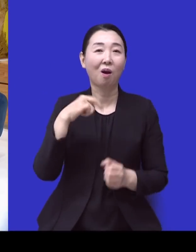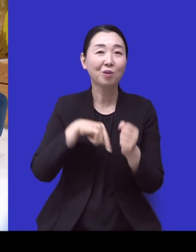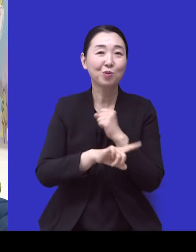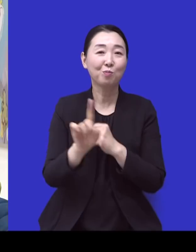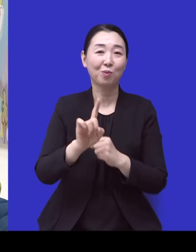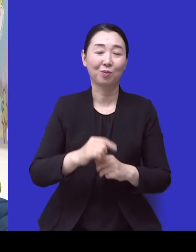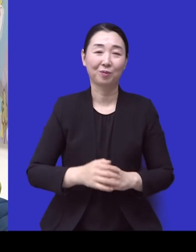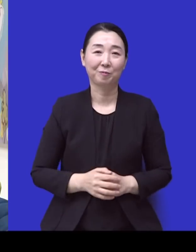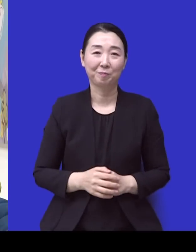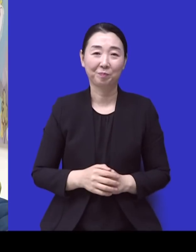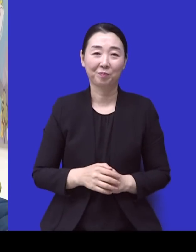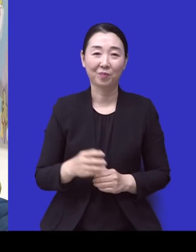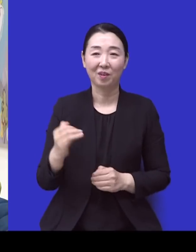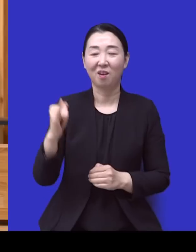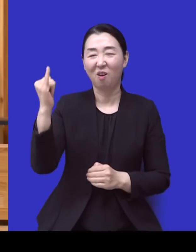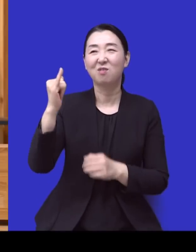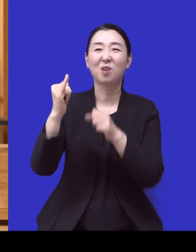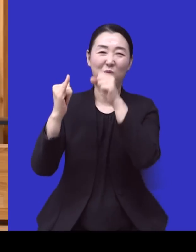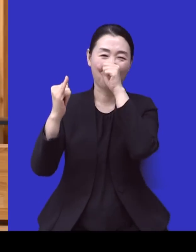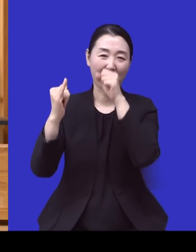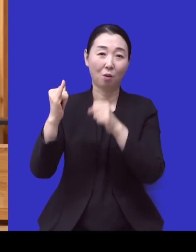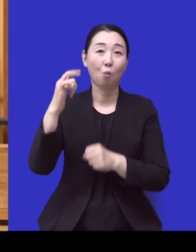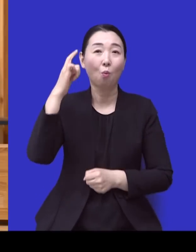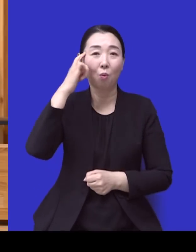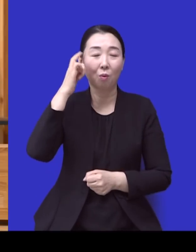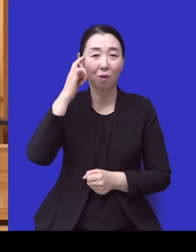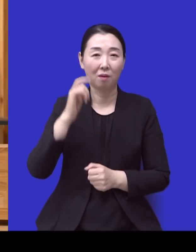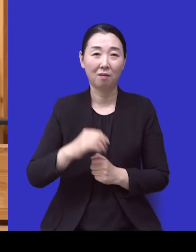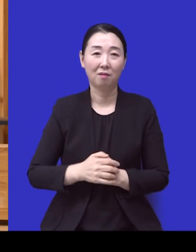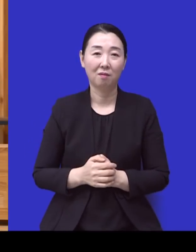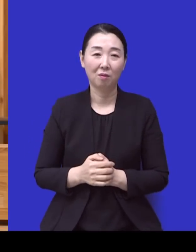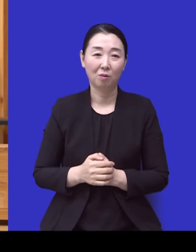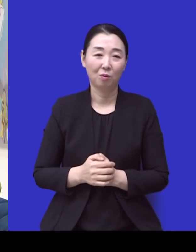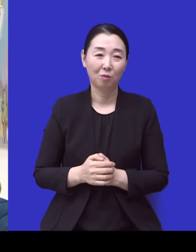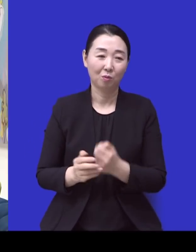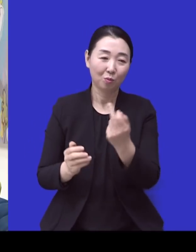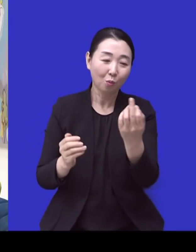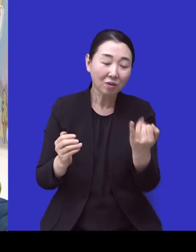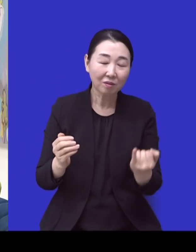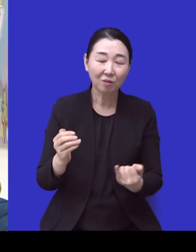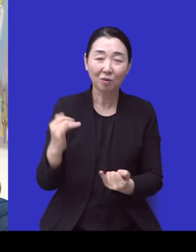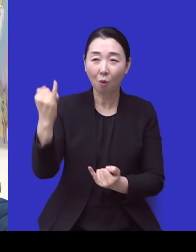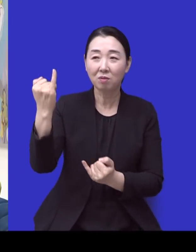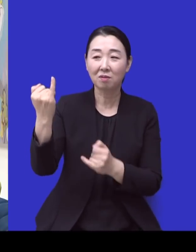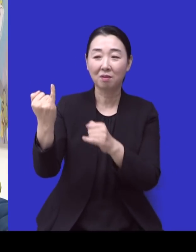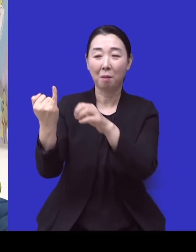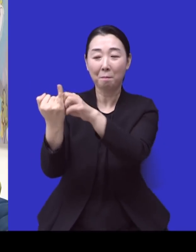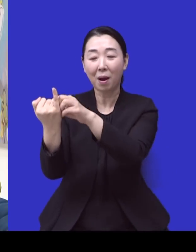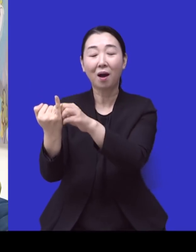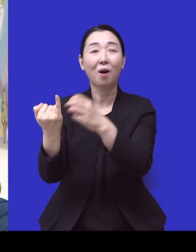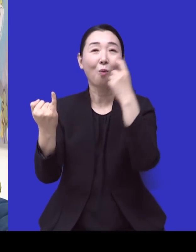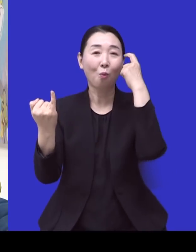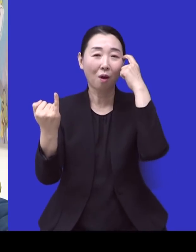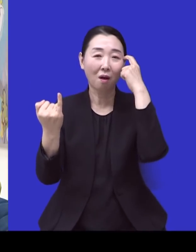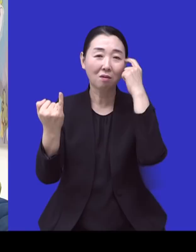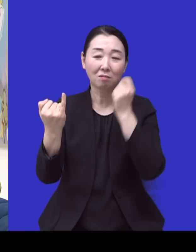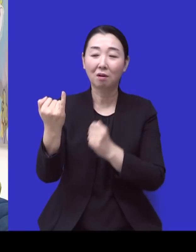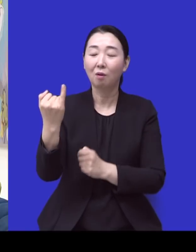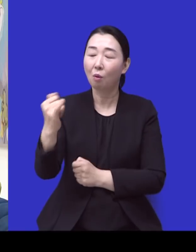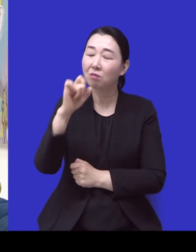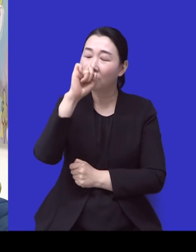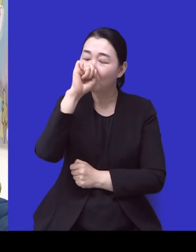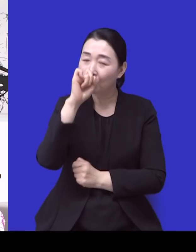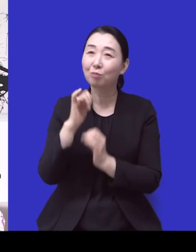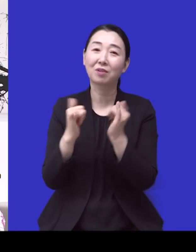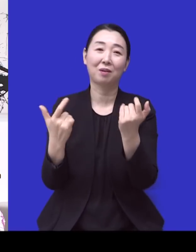이유가 있을 거 아니에요? 근데 언니가 되게 좋은 거죠. 그러니까 왜 동생들이 또 언니를 더 따랐을까요? 모르겠어요. 그건 언니가 그냥 좋은 사람이어서